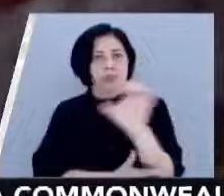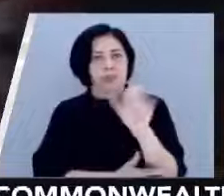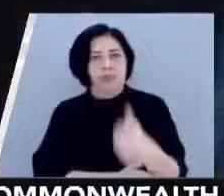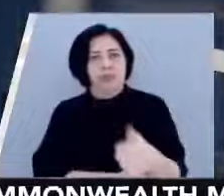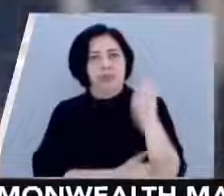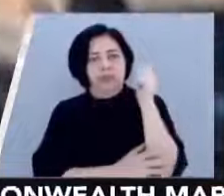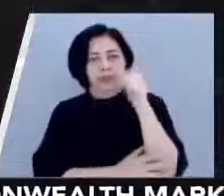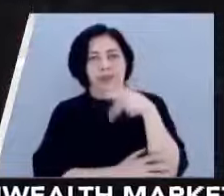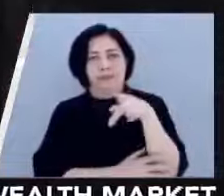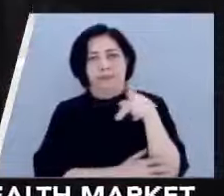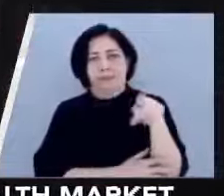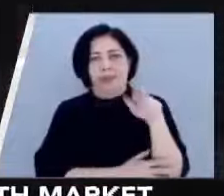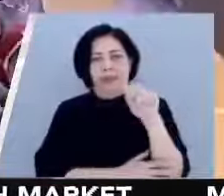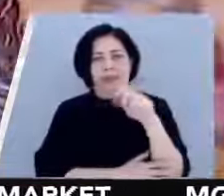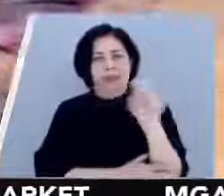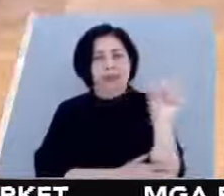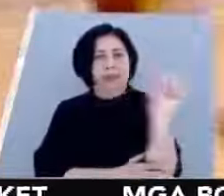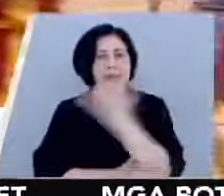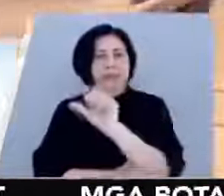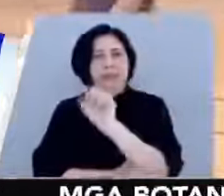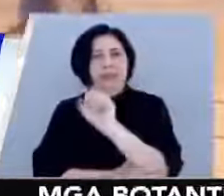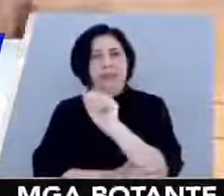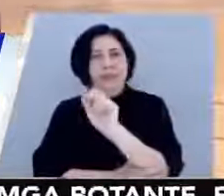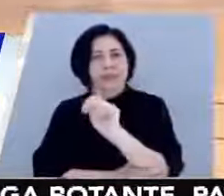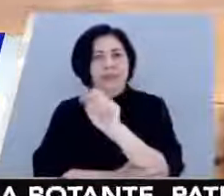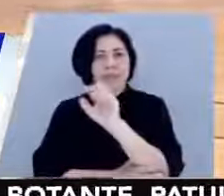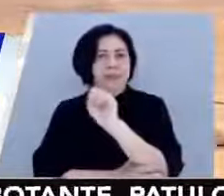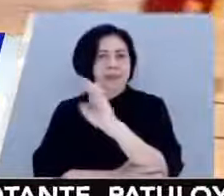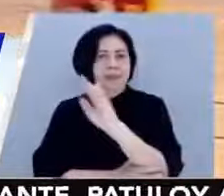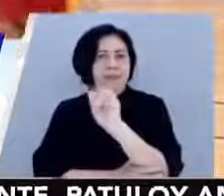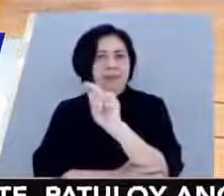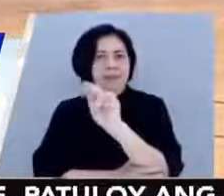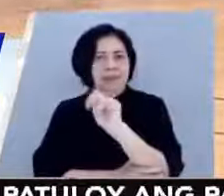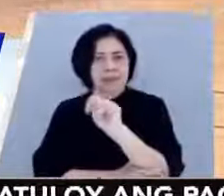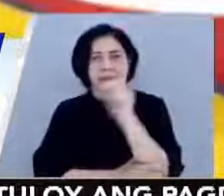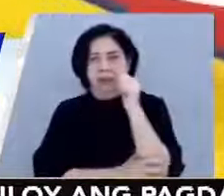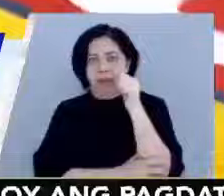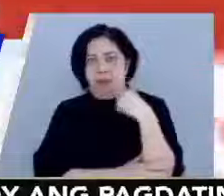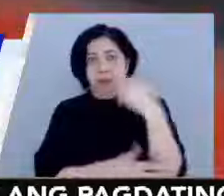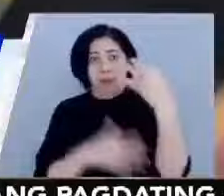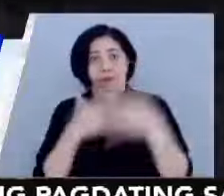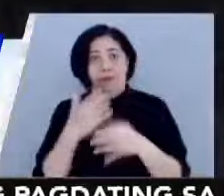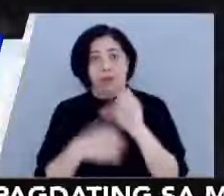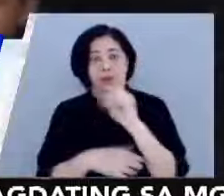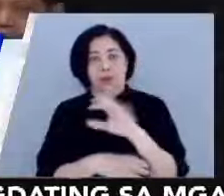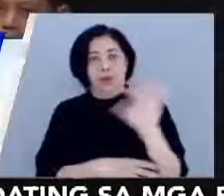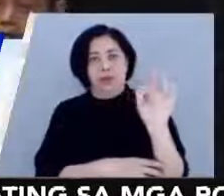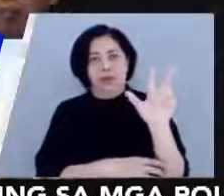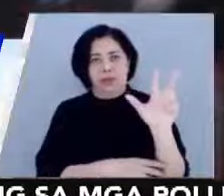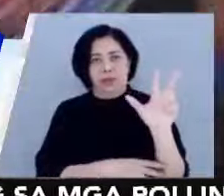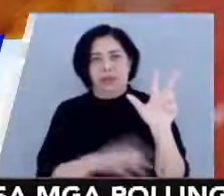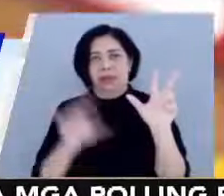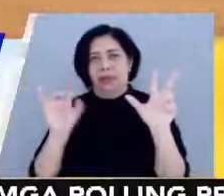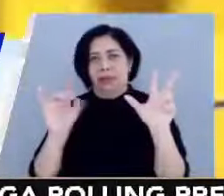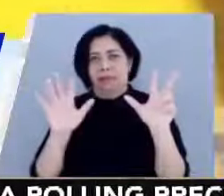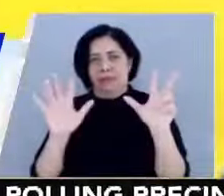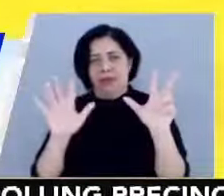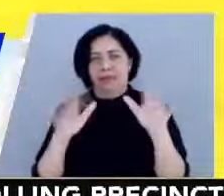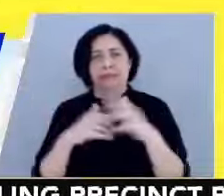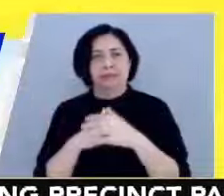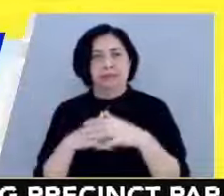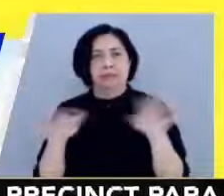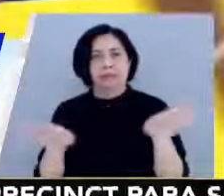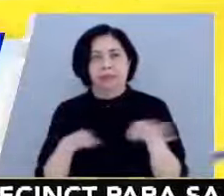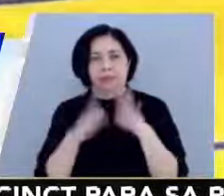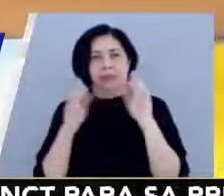laban sa San Sebastian Golden Stags sa kanyang laro kahapon. Ang final score, 93-85. Dahil dyan, tied na sila sa